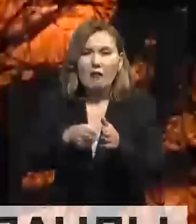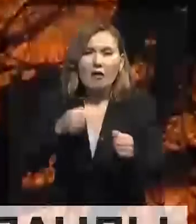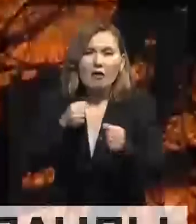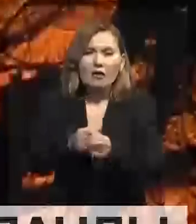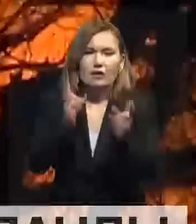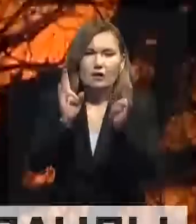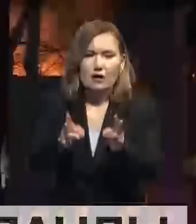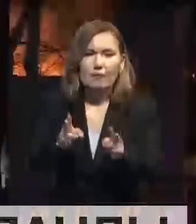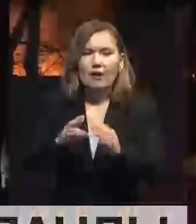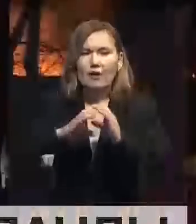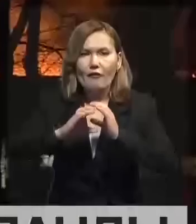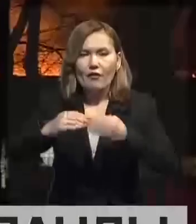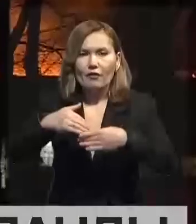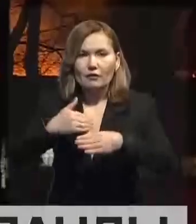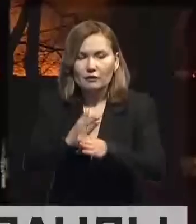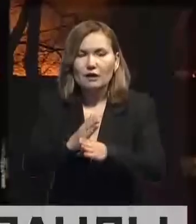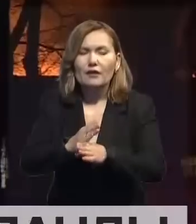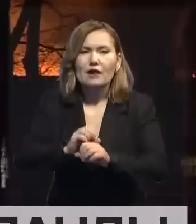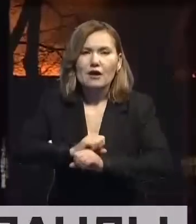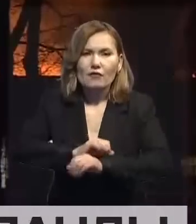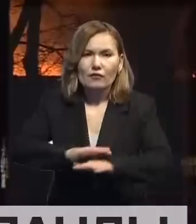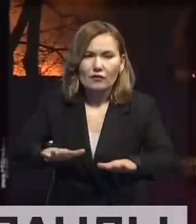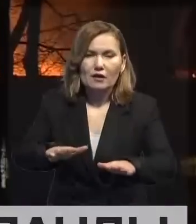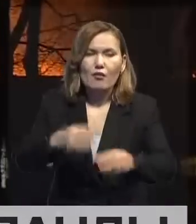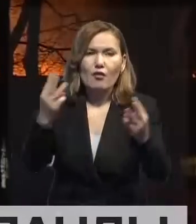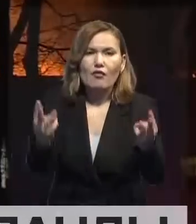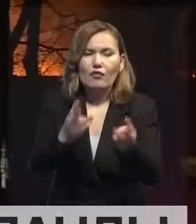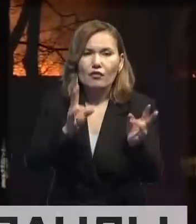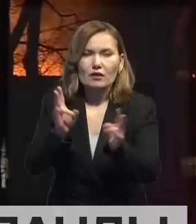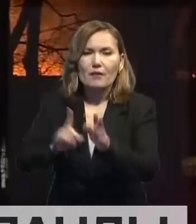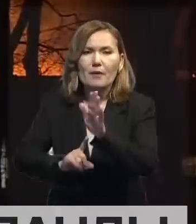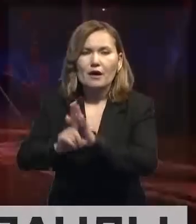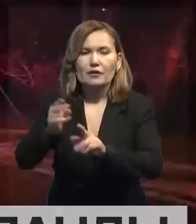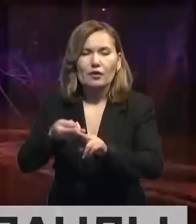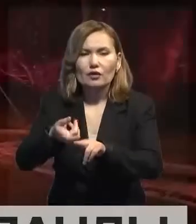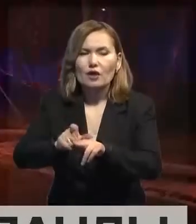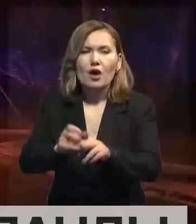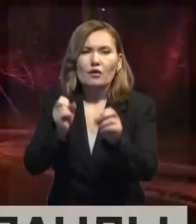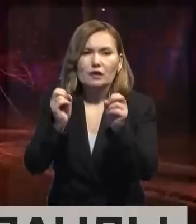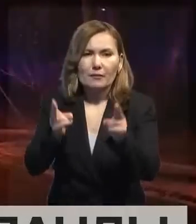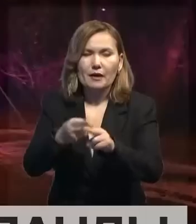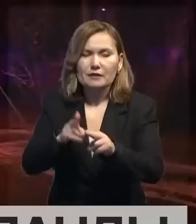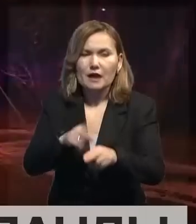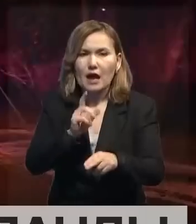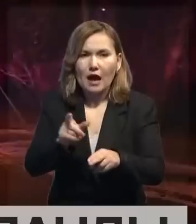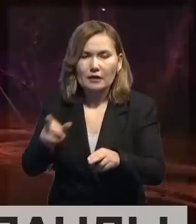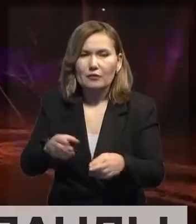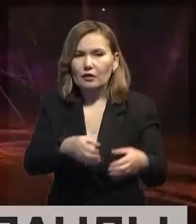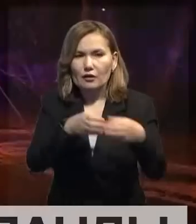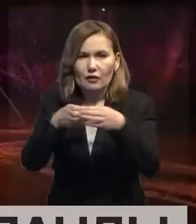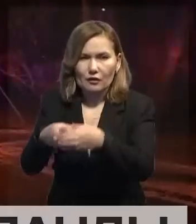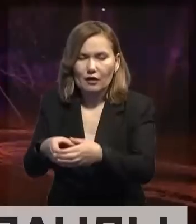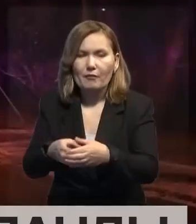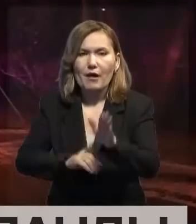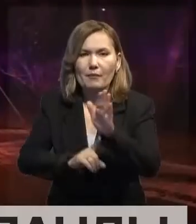шашылып, оқиға орнында өрт басталған. Мамандардың сөзінше, бұл қоршаған ортаға аса қауіпті. Қазір штатта темір жол